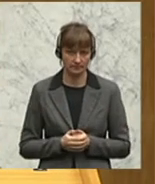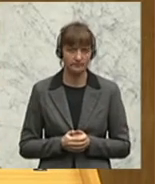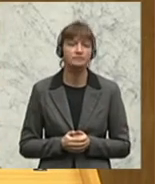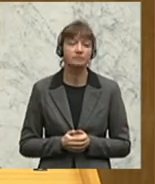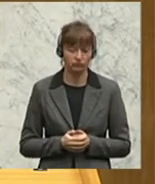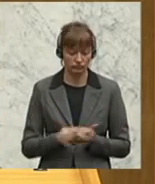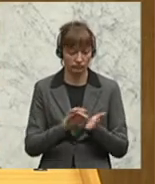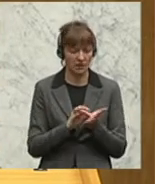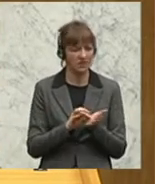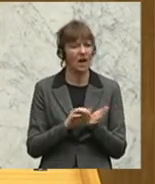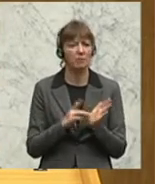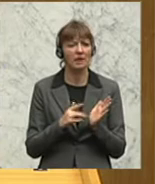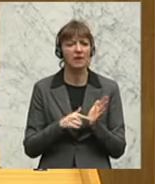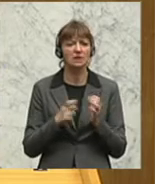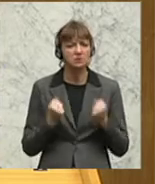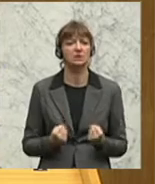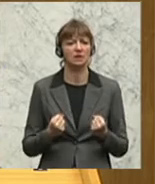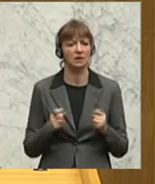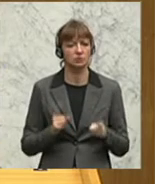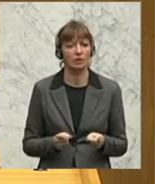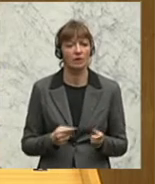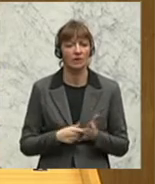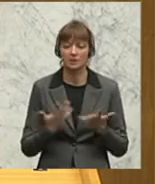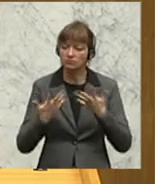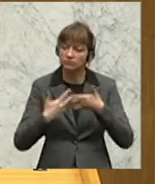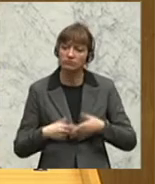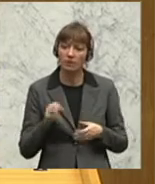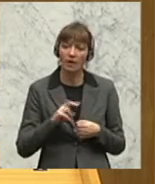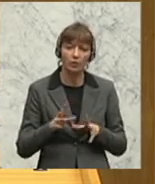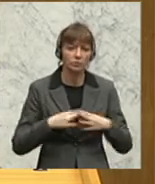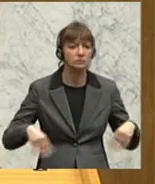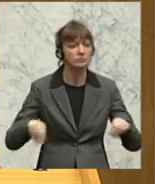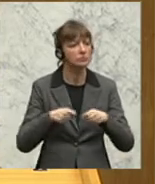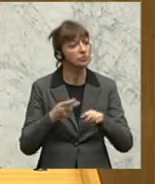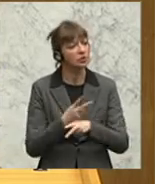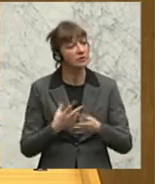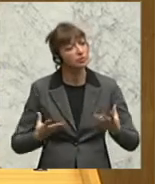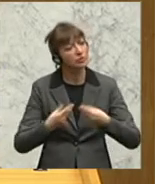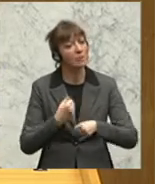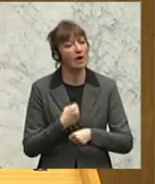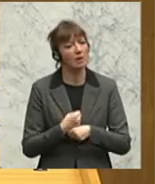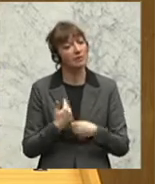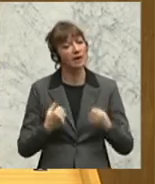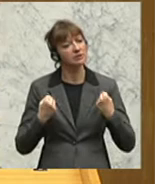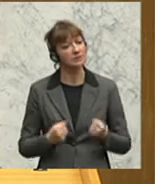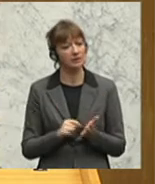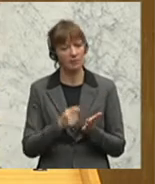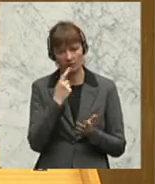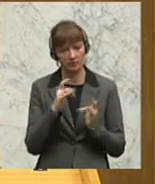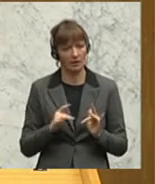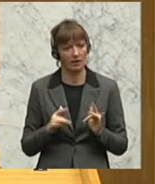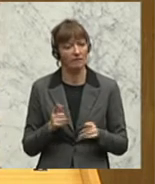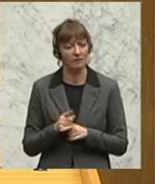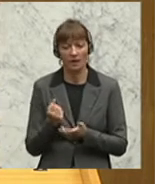Arzneimittelsicherheit in der EU durch verstärkte Zusammenarbeit der EU-Mitgliedstaaten zu erhöhen. Pharmafirmen müssen Wirksamkeit